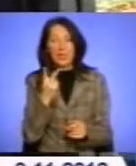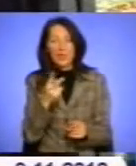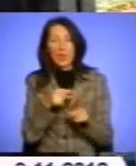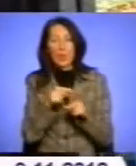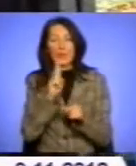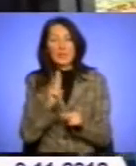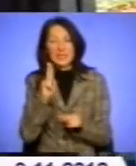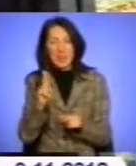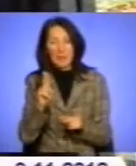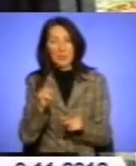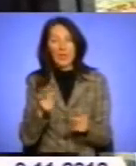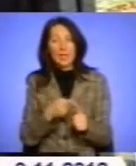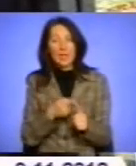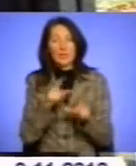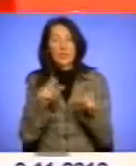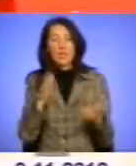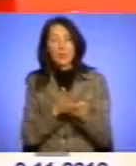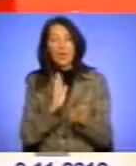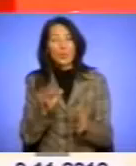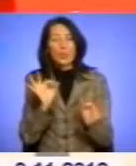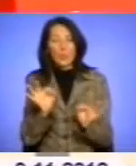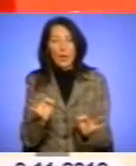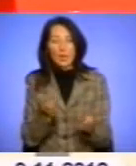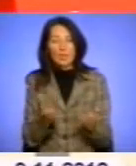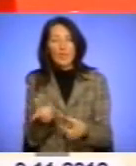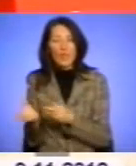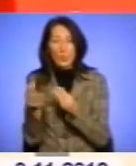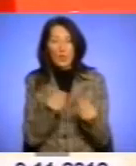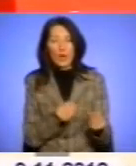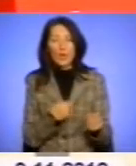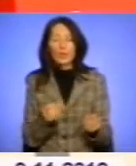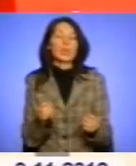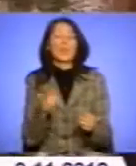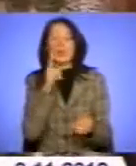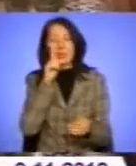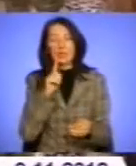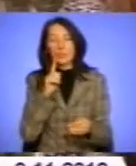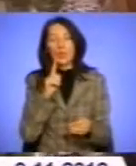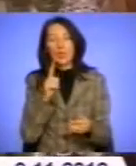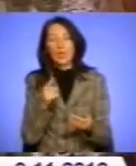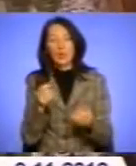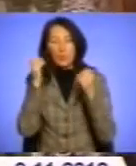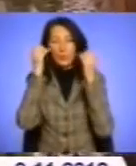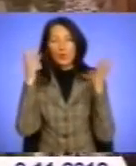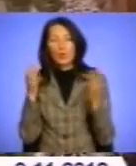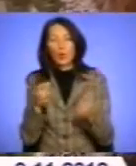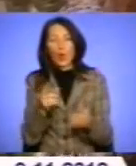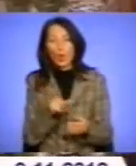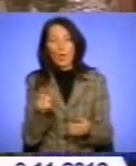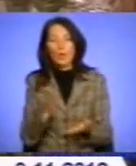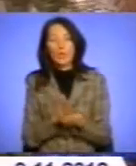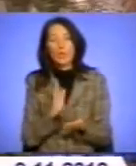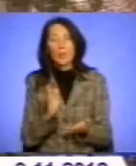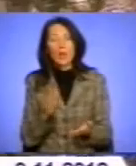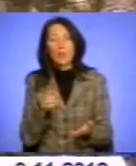каже, назви закладів мають бути правильними, адже впливають на естетичні смаки та культуру людей. У людини має бути мовний імунітет. І